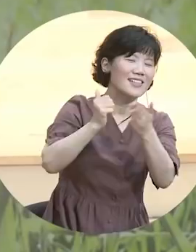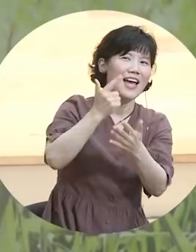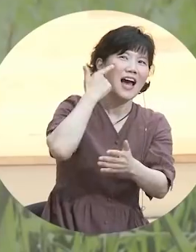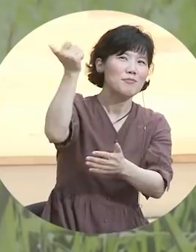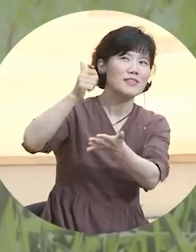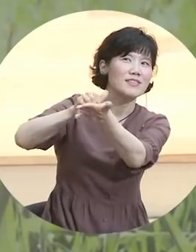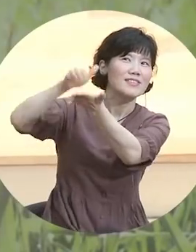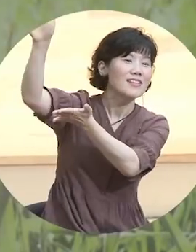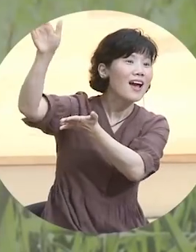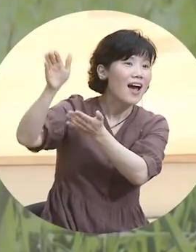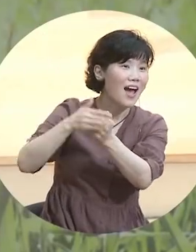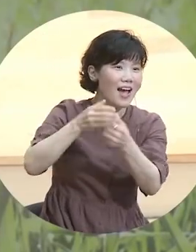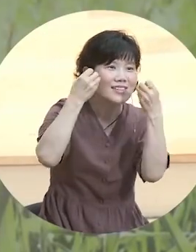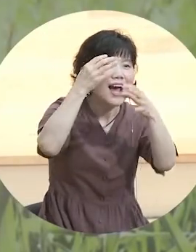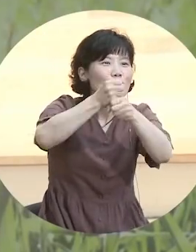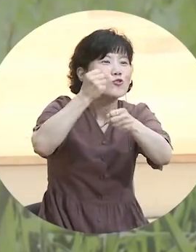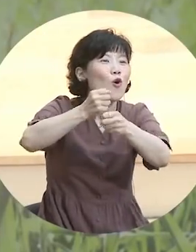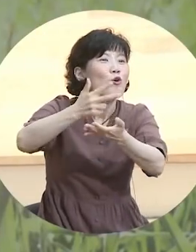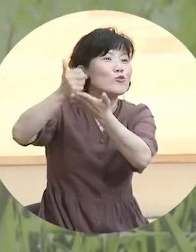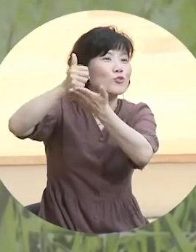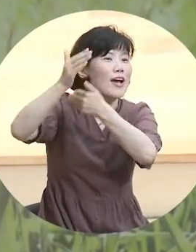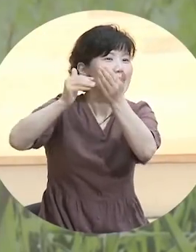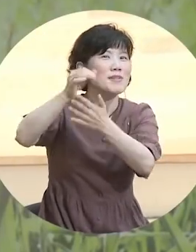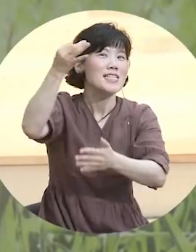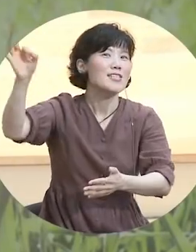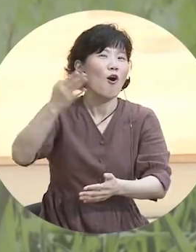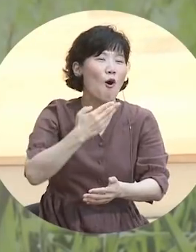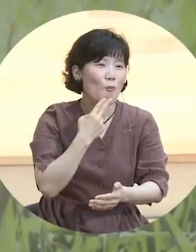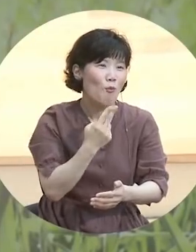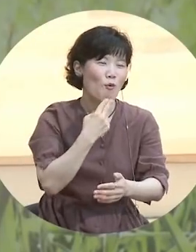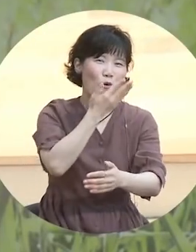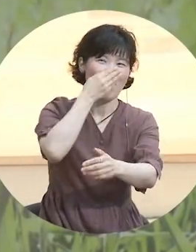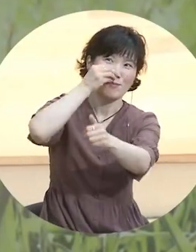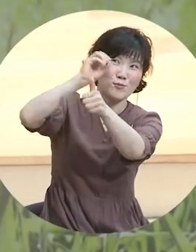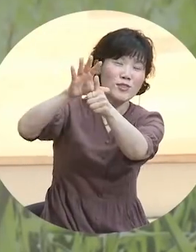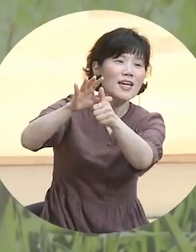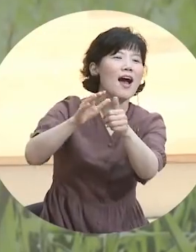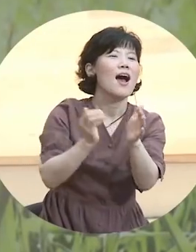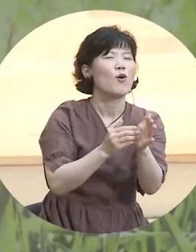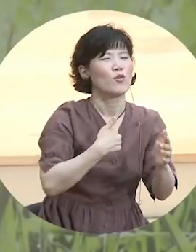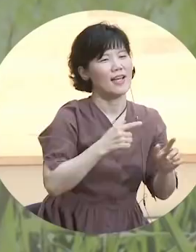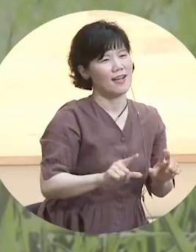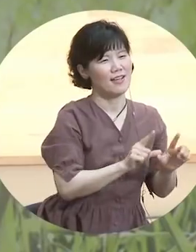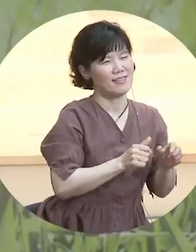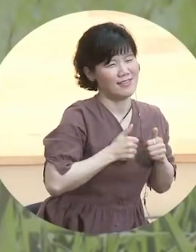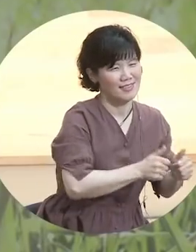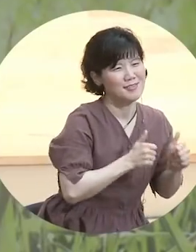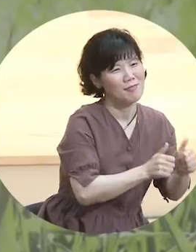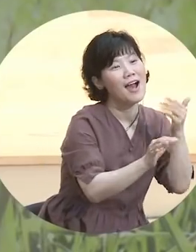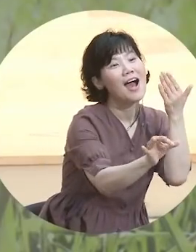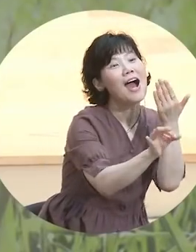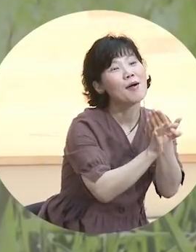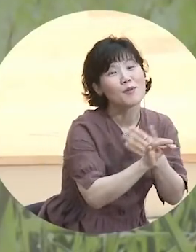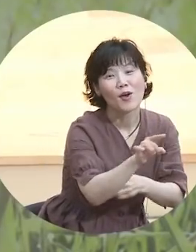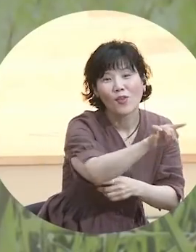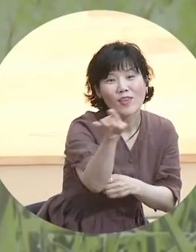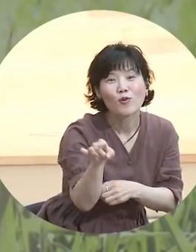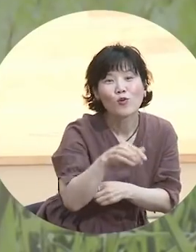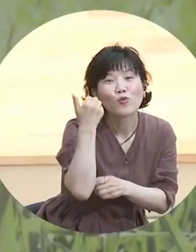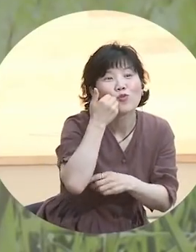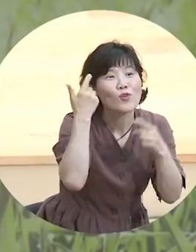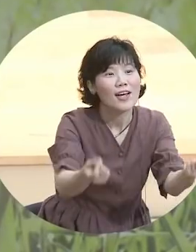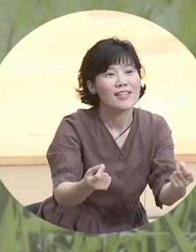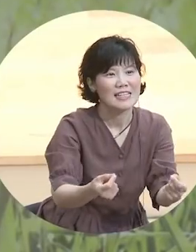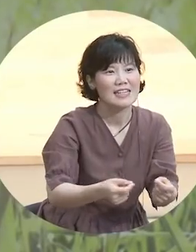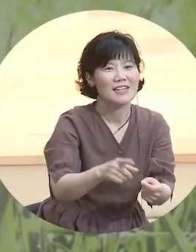아버지를 밀어내고 창조주 하나님을 인정하지 않고 무시하고 열심히 살았다면 뭐하고 똑같냐면 자기